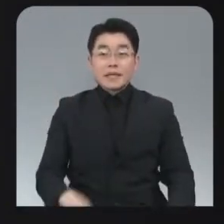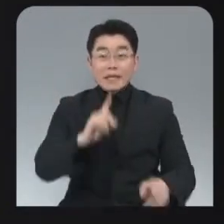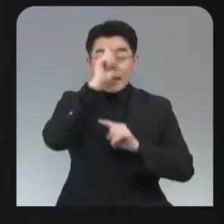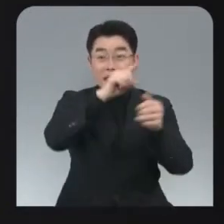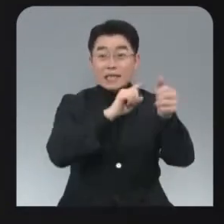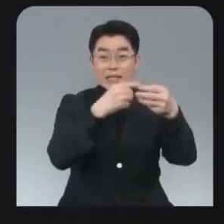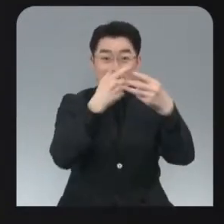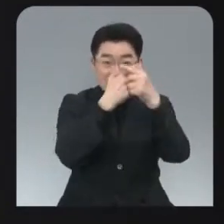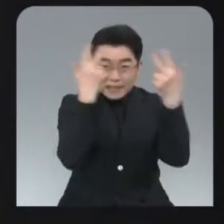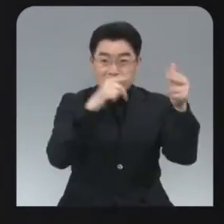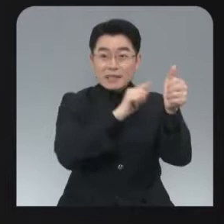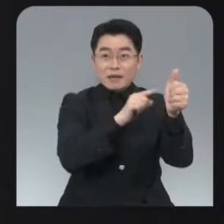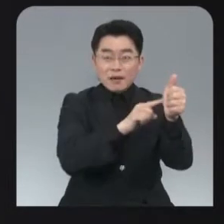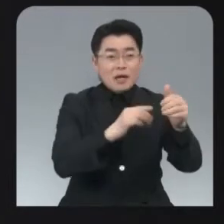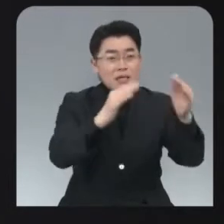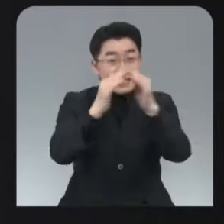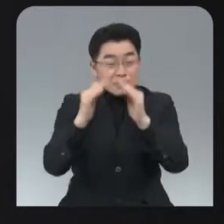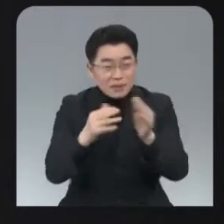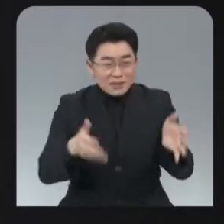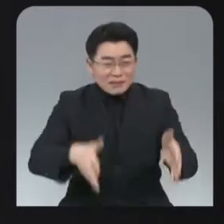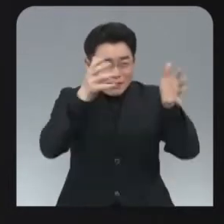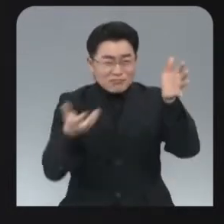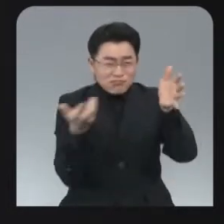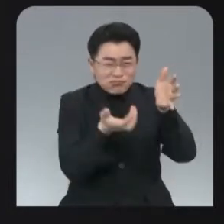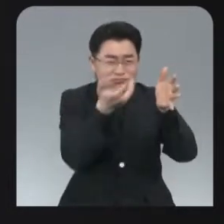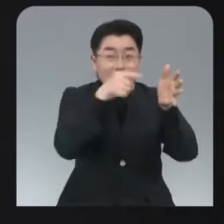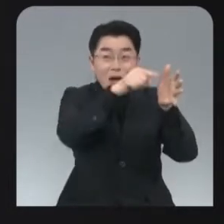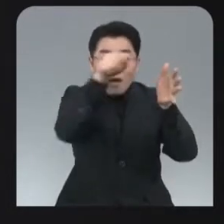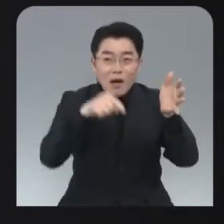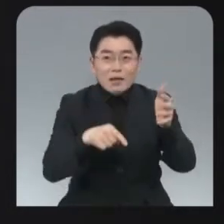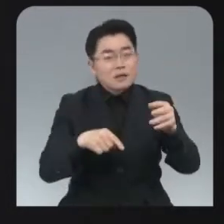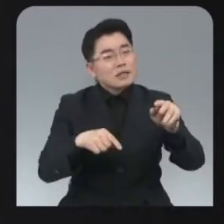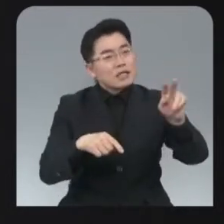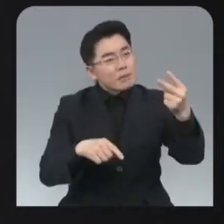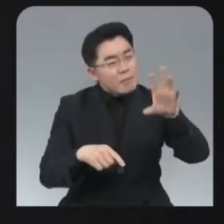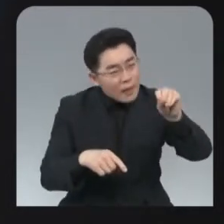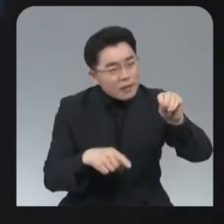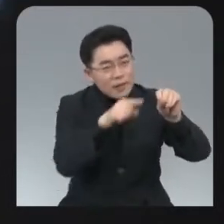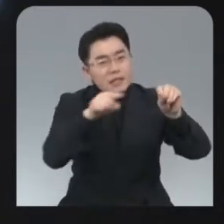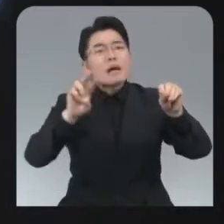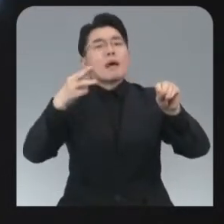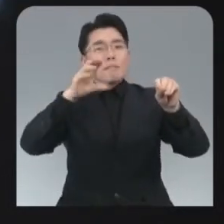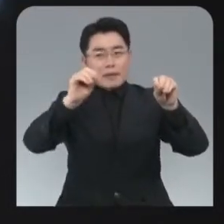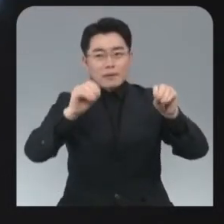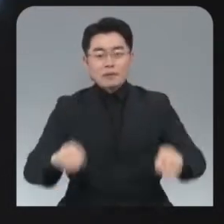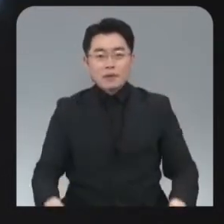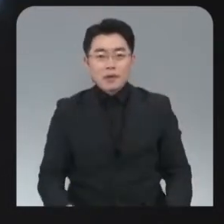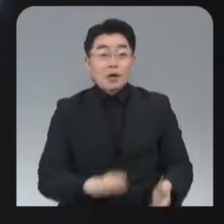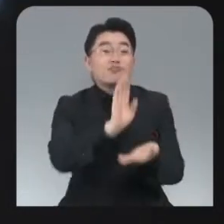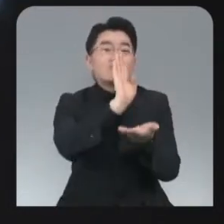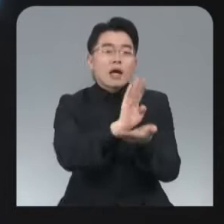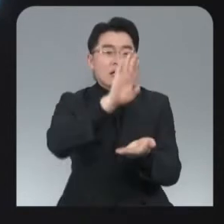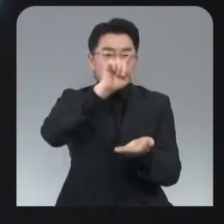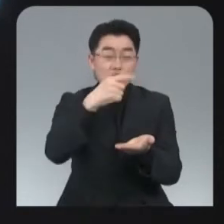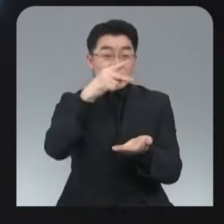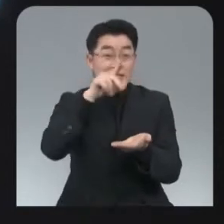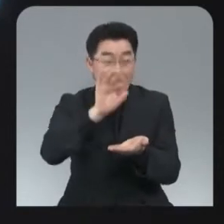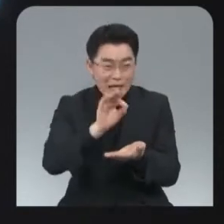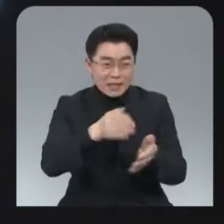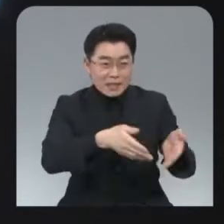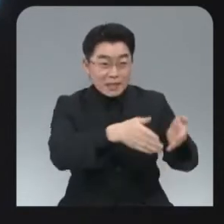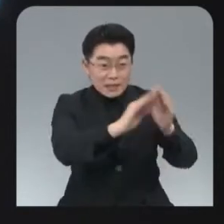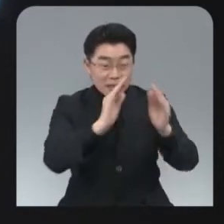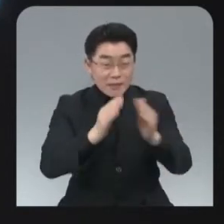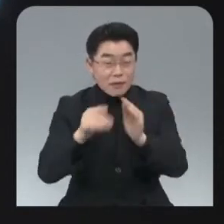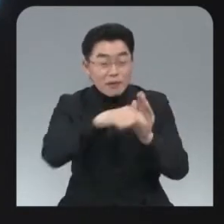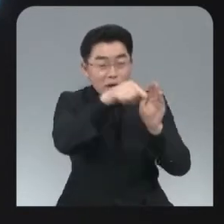200만 호에서 많게는 300만 호 이상 공급을 밝히고 있는데요. 분당이 10만 호 정도였으니까 이 분당 정도의